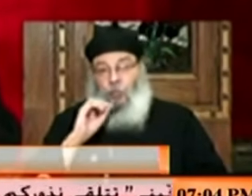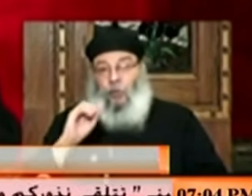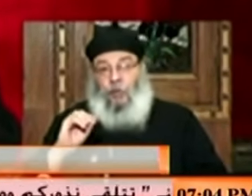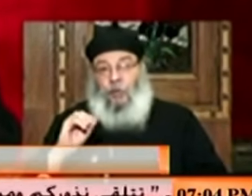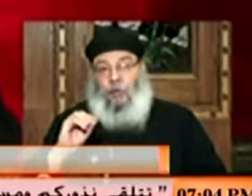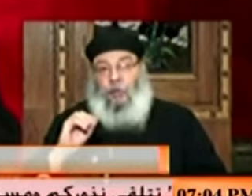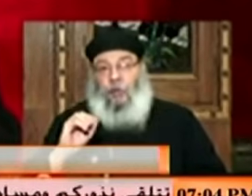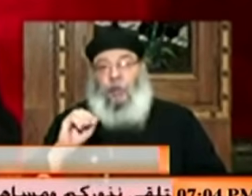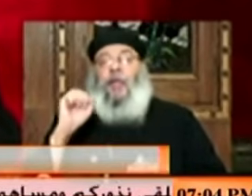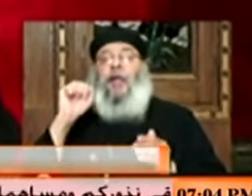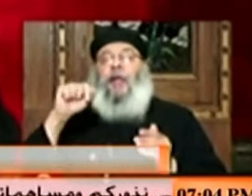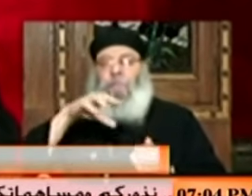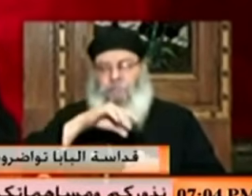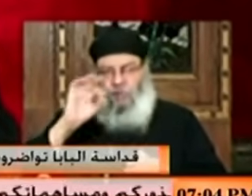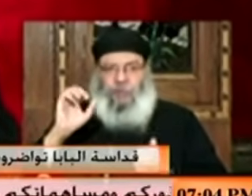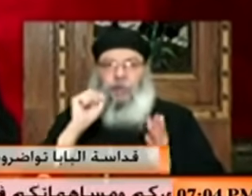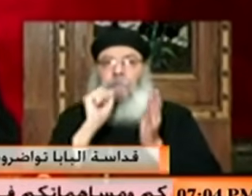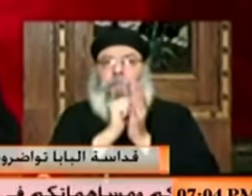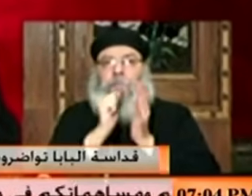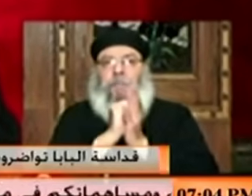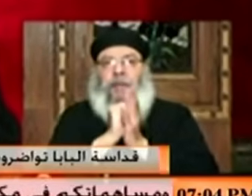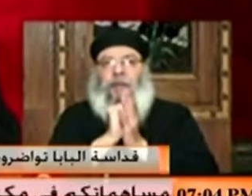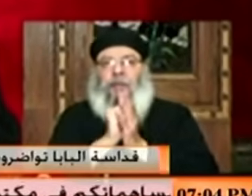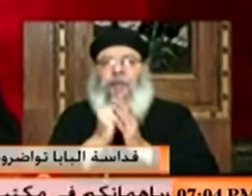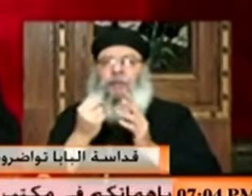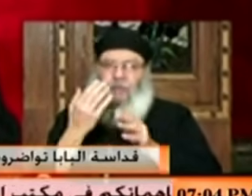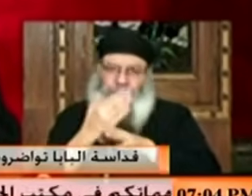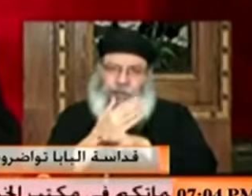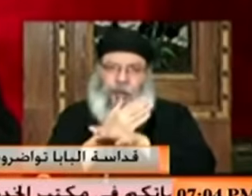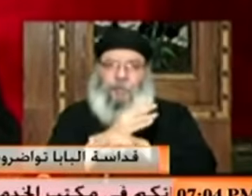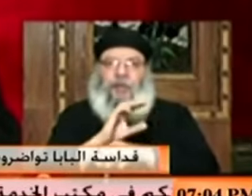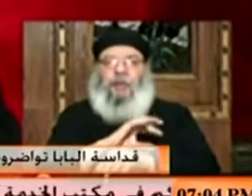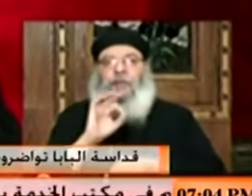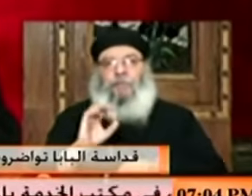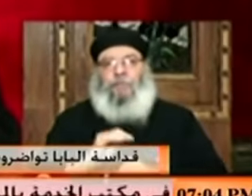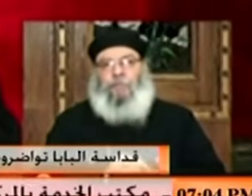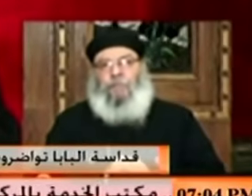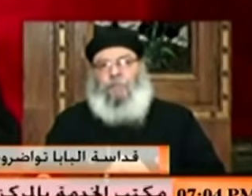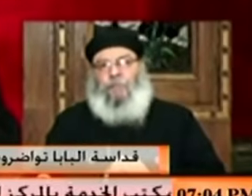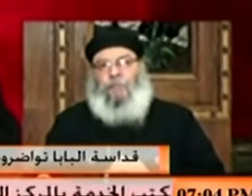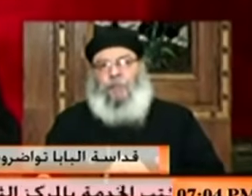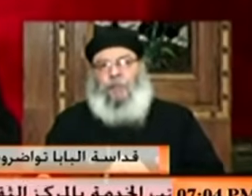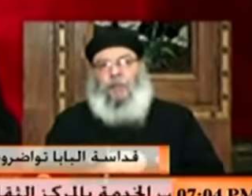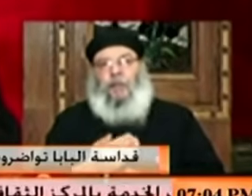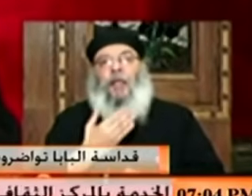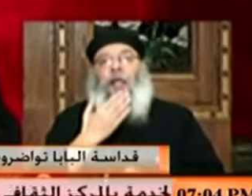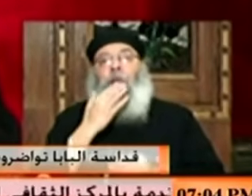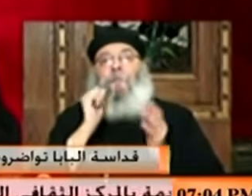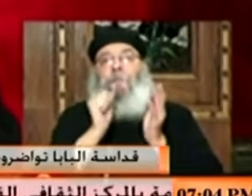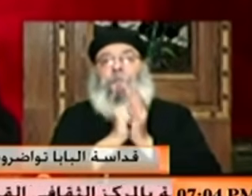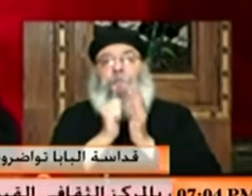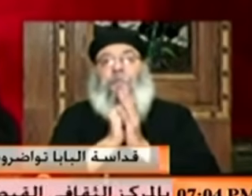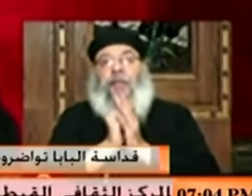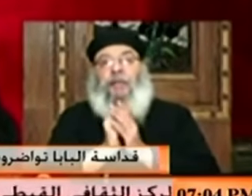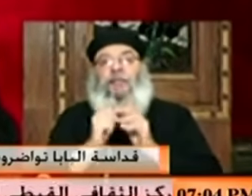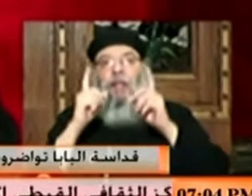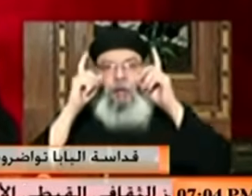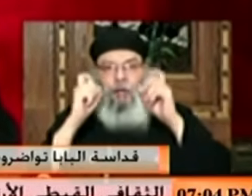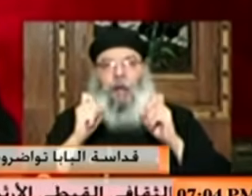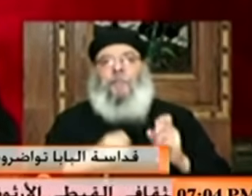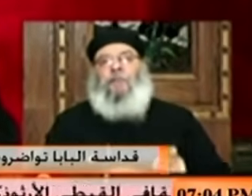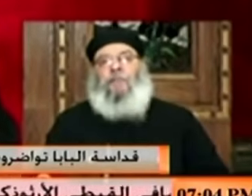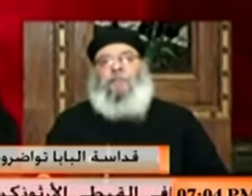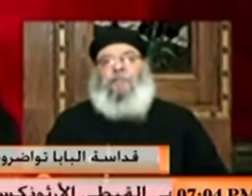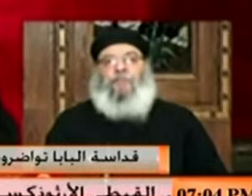هي دار فء واسمها بالعبرانيه بيت حسده معناها بيت